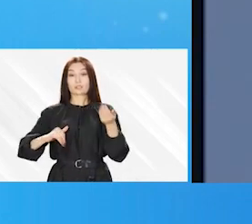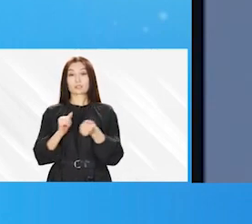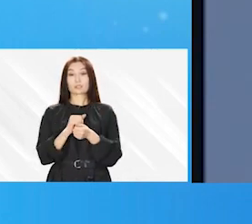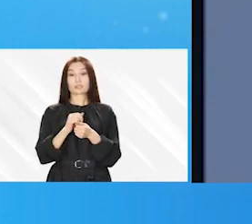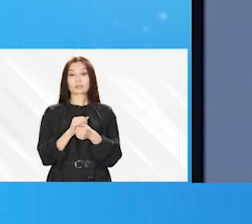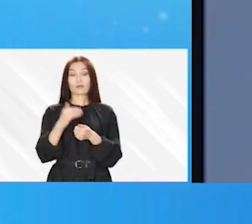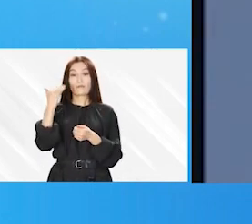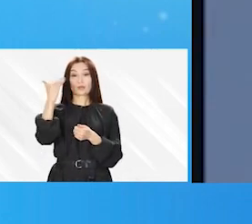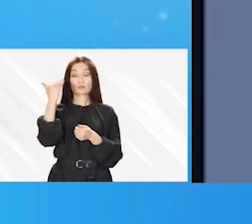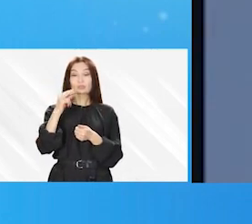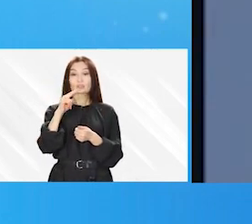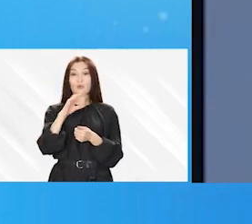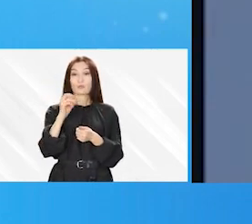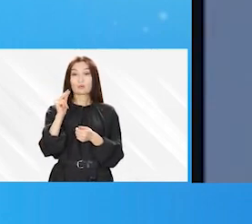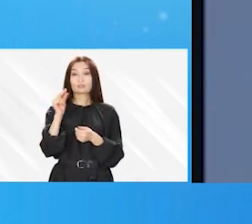почки